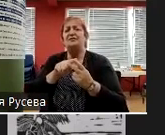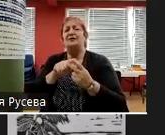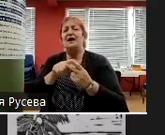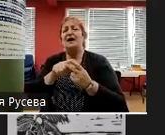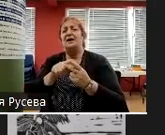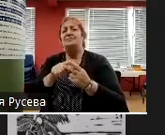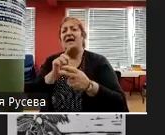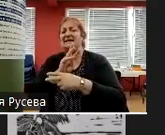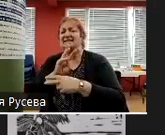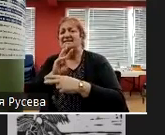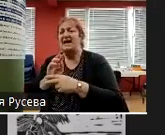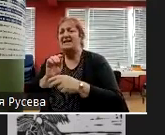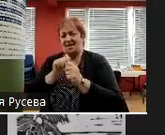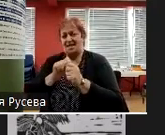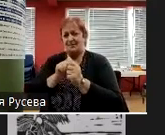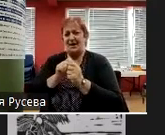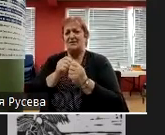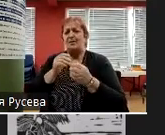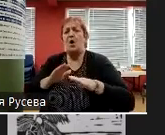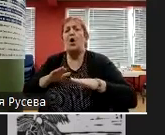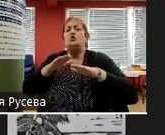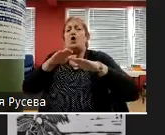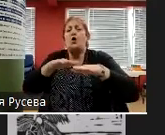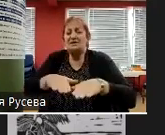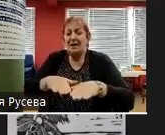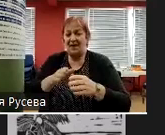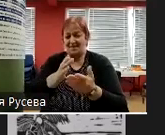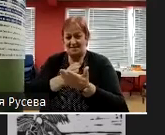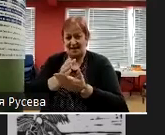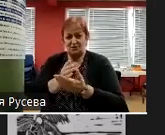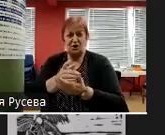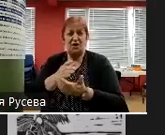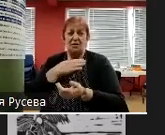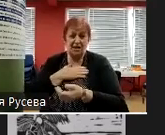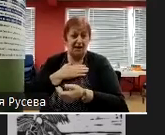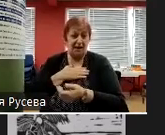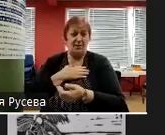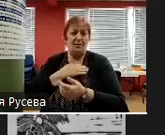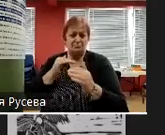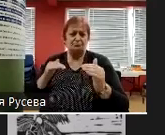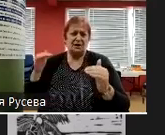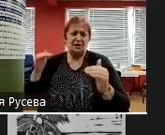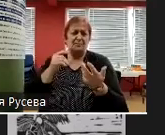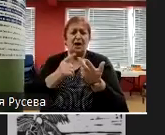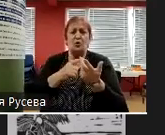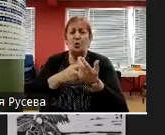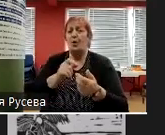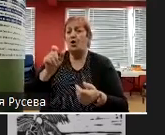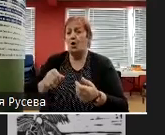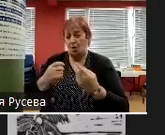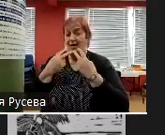достъпни, направени по достъпен начин и да бъдат на разположение на максимално голям брой хора.